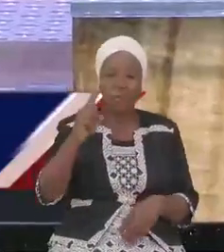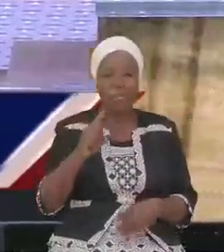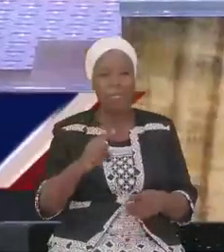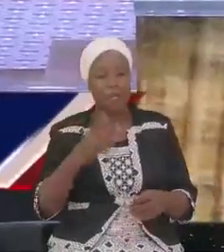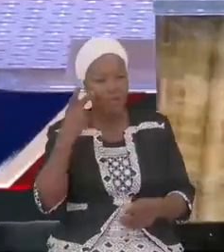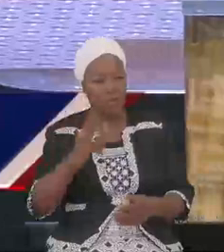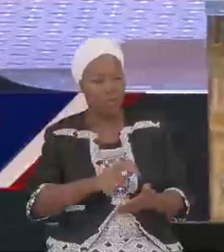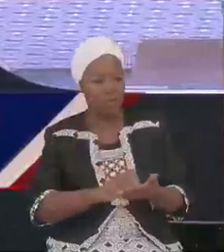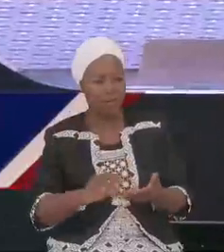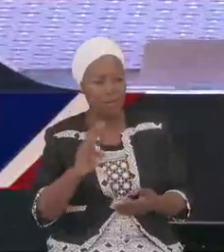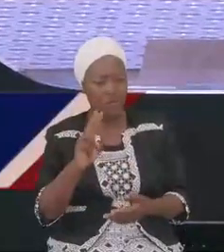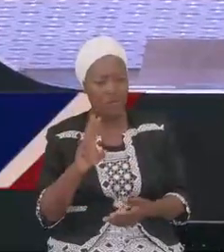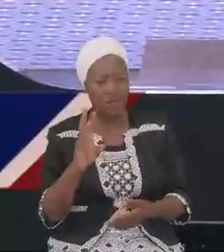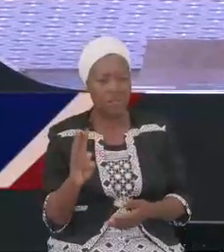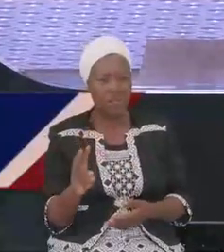26.